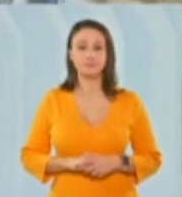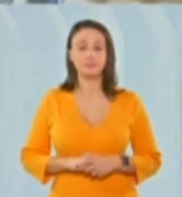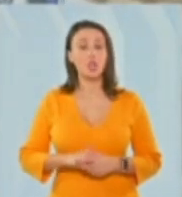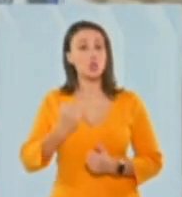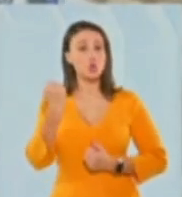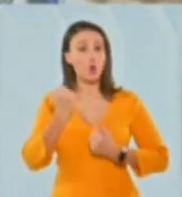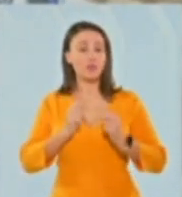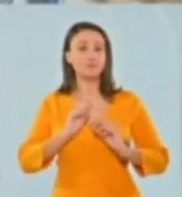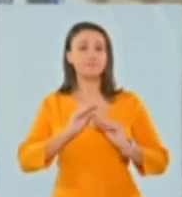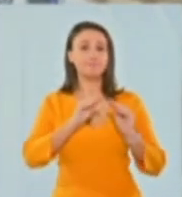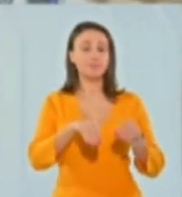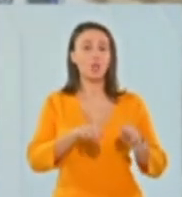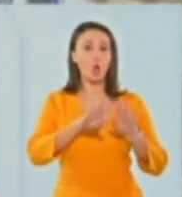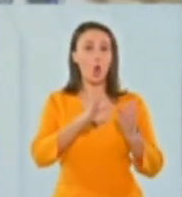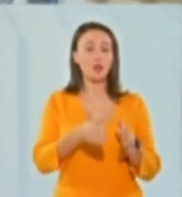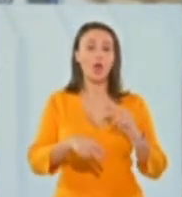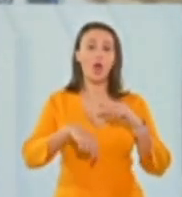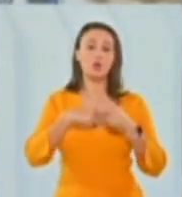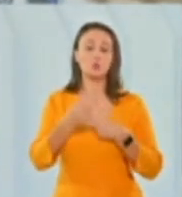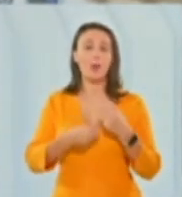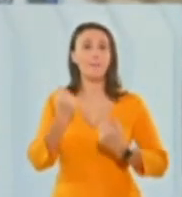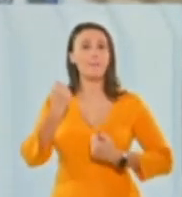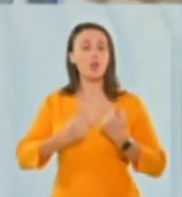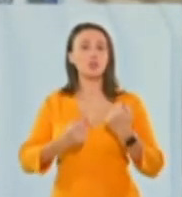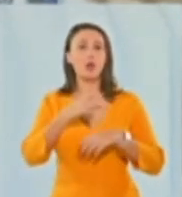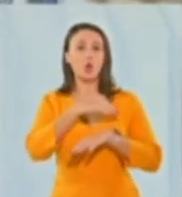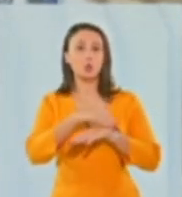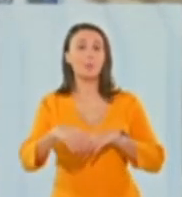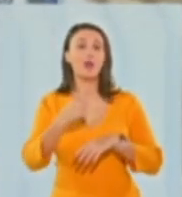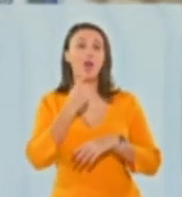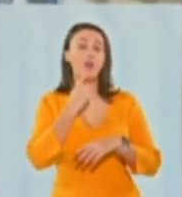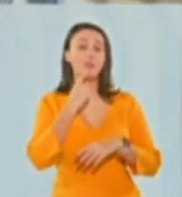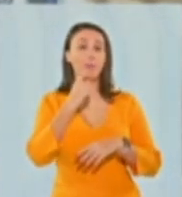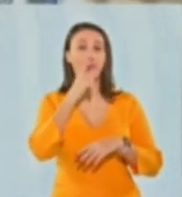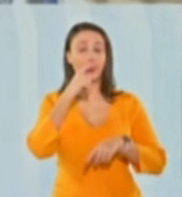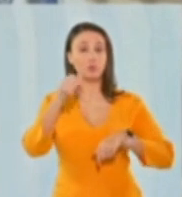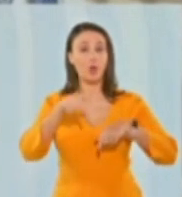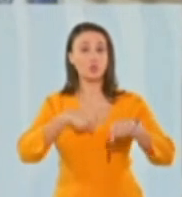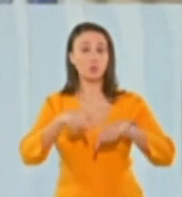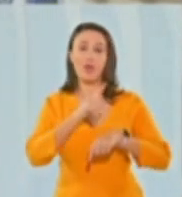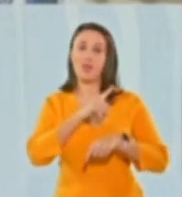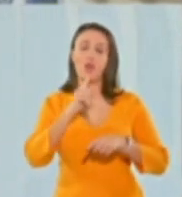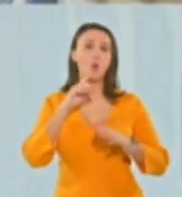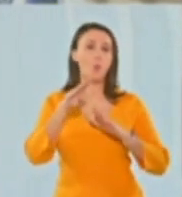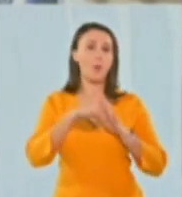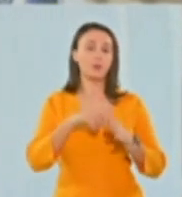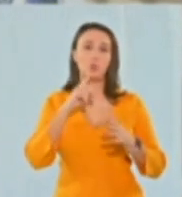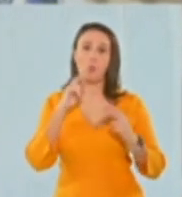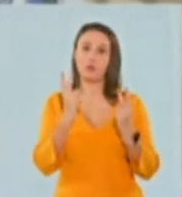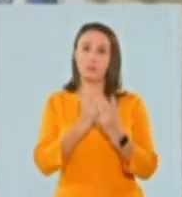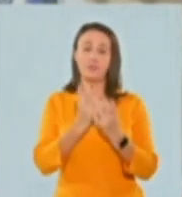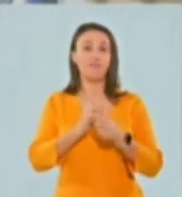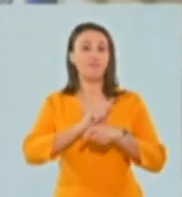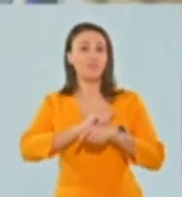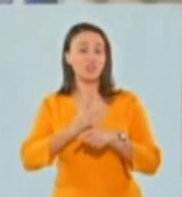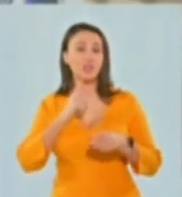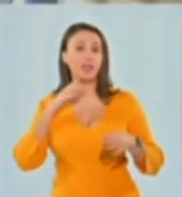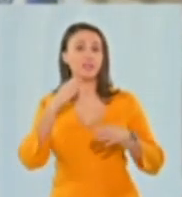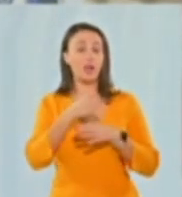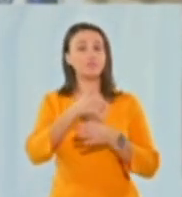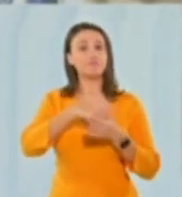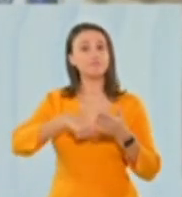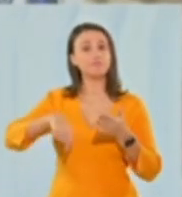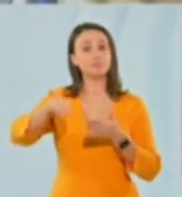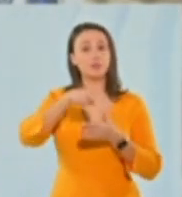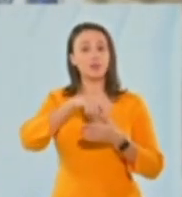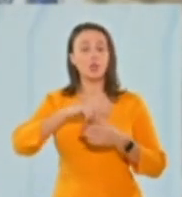Un șofer care transporta colete s-a răsturnat cu mașina pe un drum din Craiova. Bărbatul ar fi circulat neregulamentar și nu ar fi adaptat viteza la intrarea într-un sens